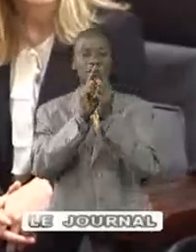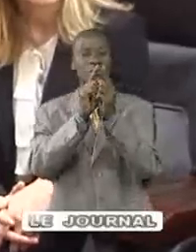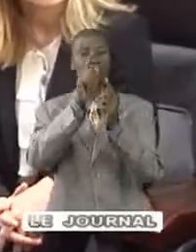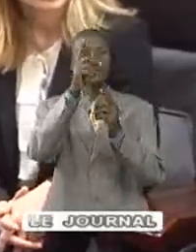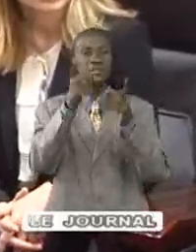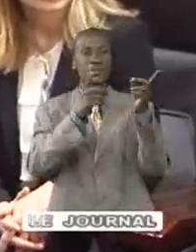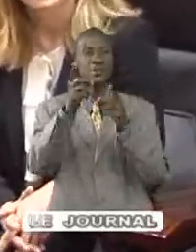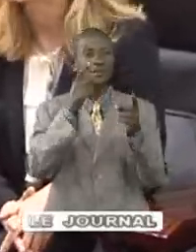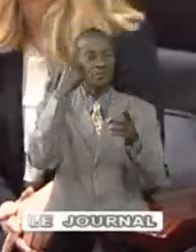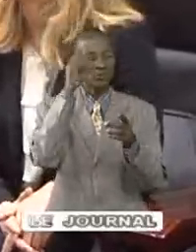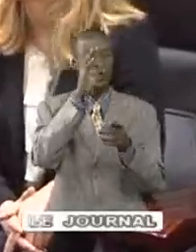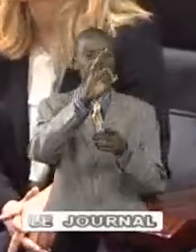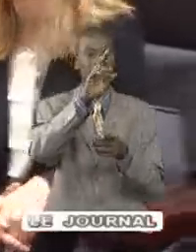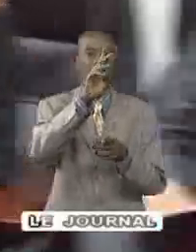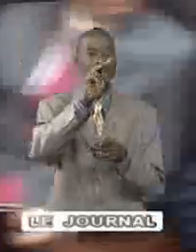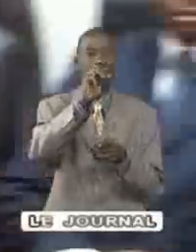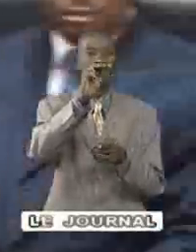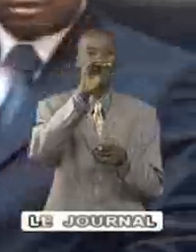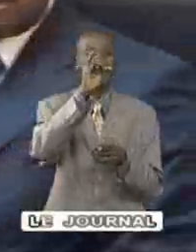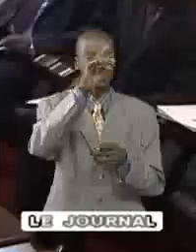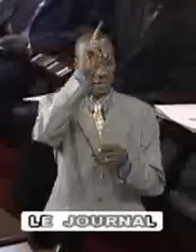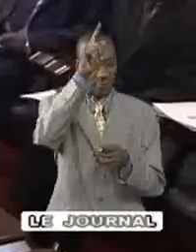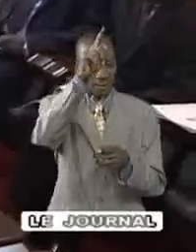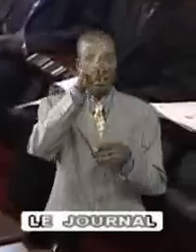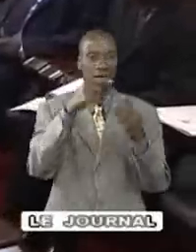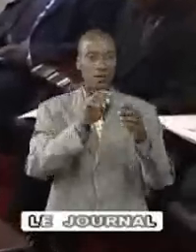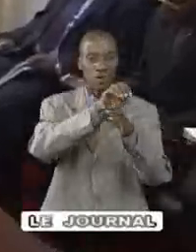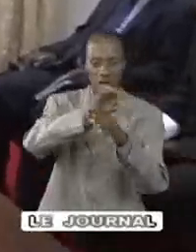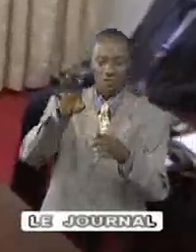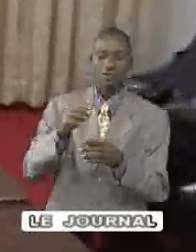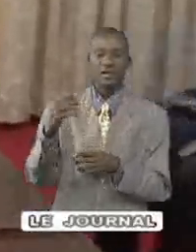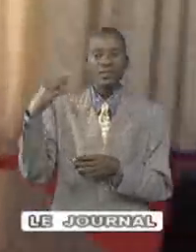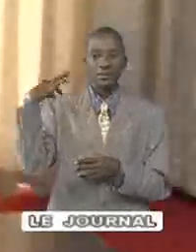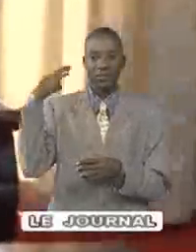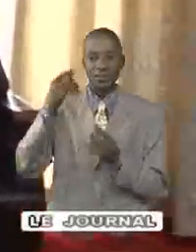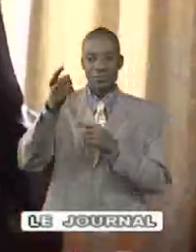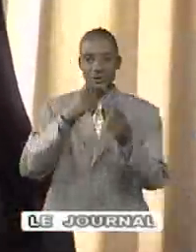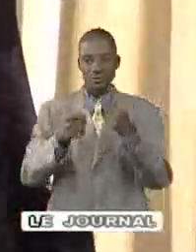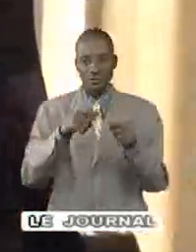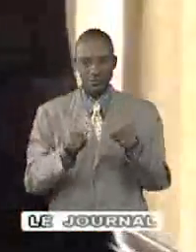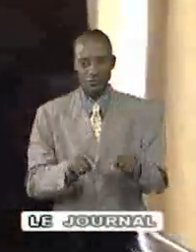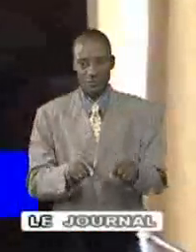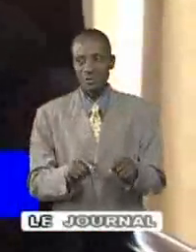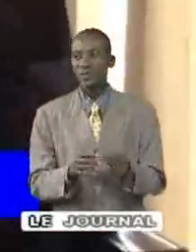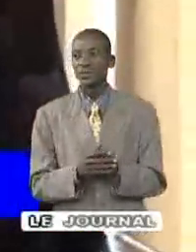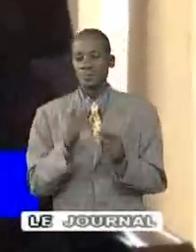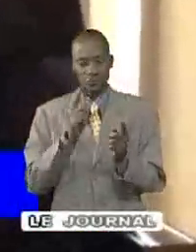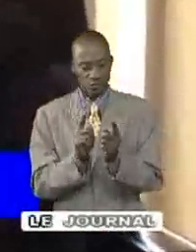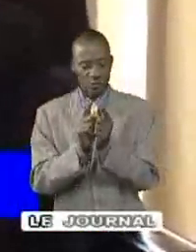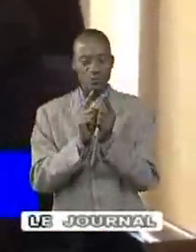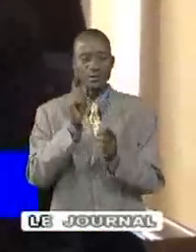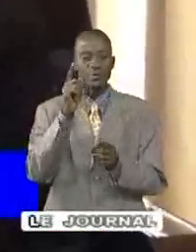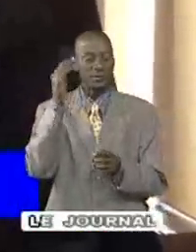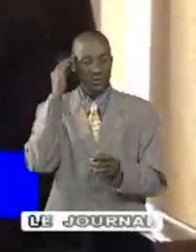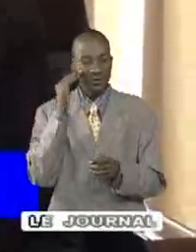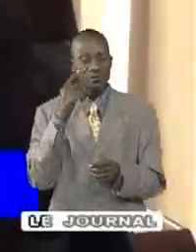du FMI. Pour Albert Toé, le retard dans la transmission des informations était à la base de la rupture constatée alors que le gouvernement